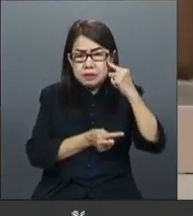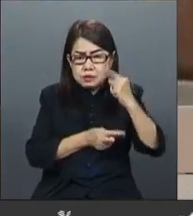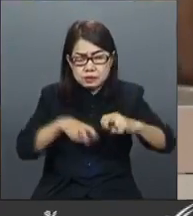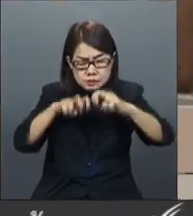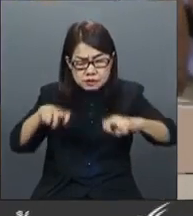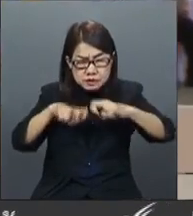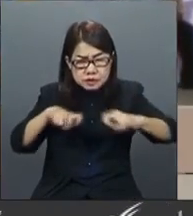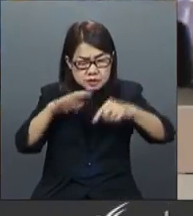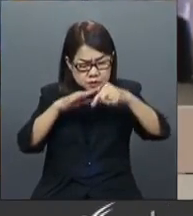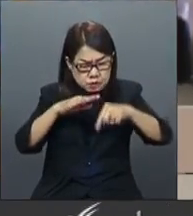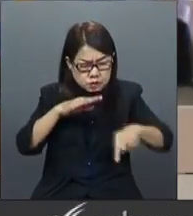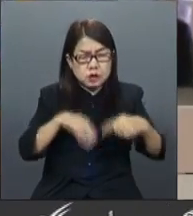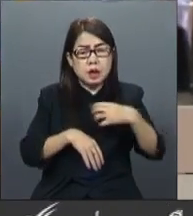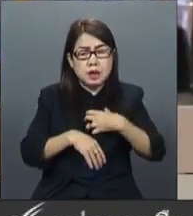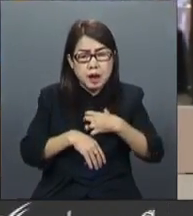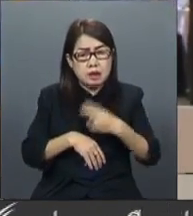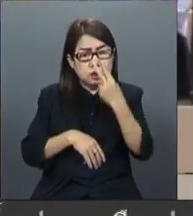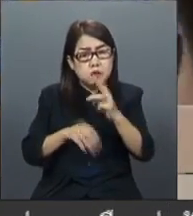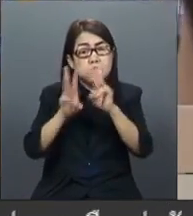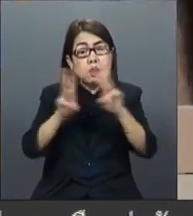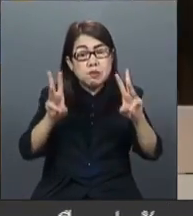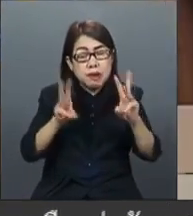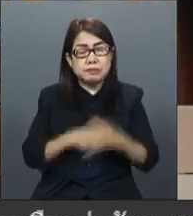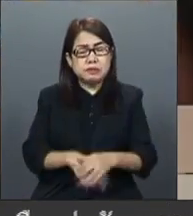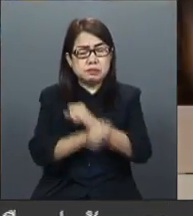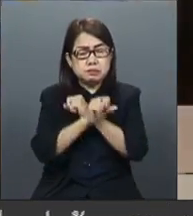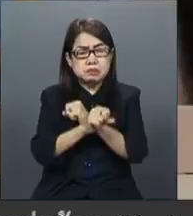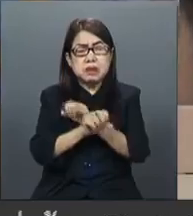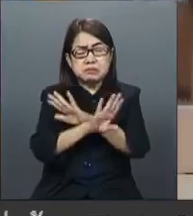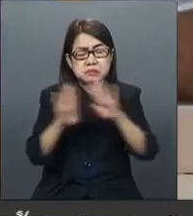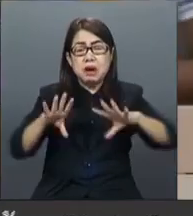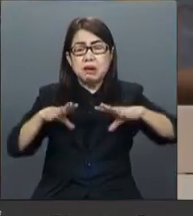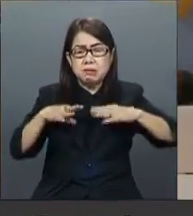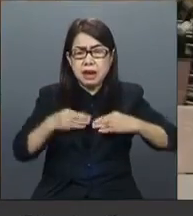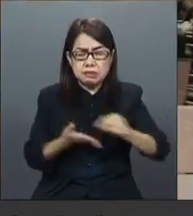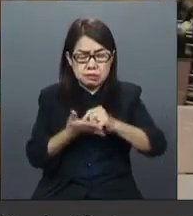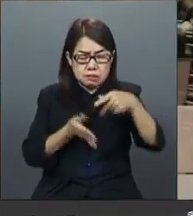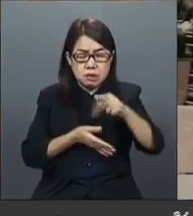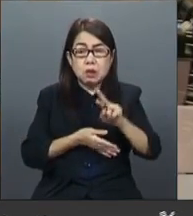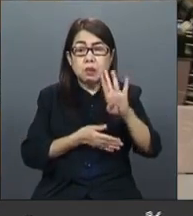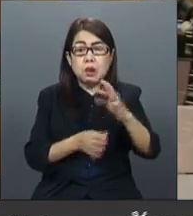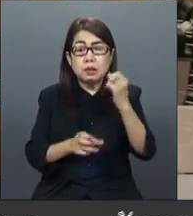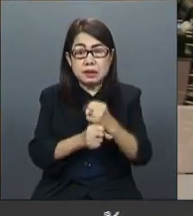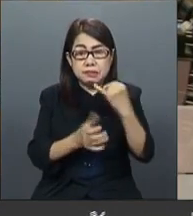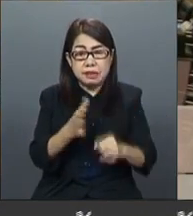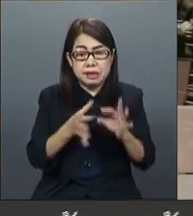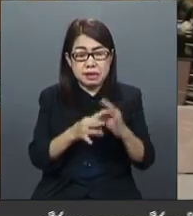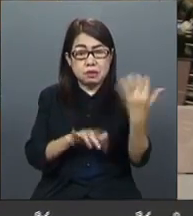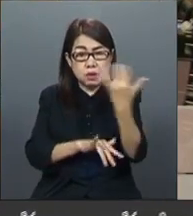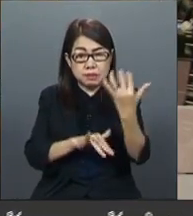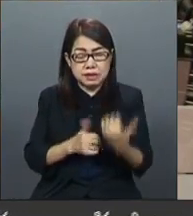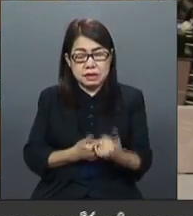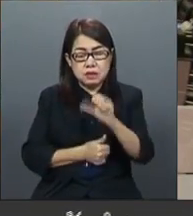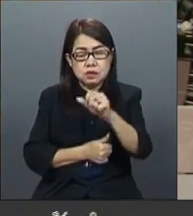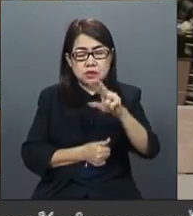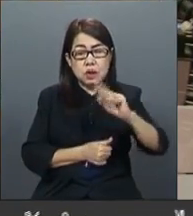ออกเชิงสัญลักษณ์ต่อต้านร่างพระราชบัญญัติว่าด้วยการกระทำความผิดเกี่ยวกับคอมพิวเตอร์ที่เพิ่งผ่านความเห็นชอบของสภานิติบัญญั